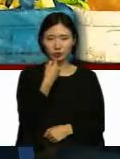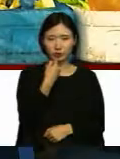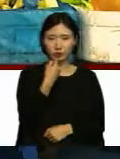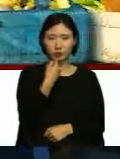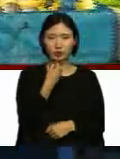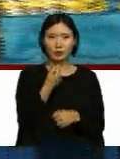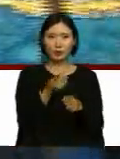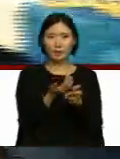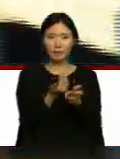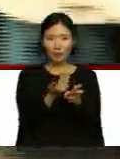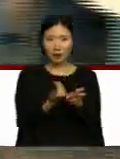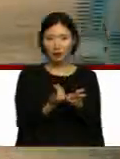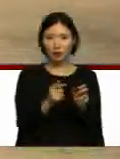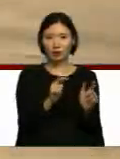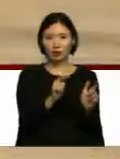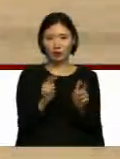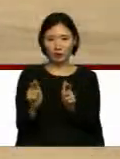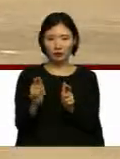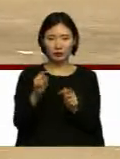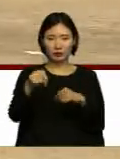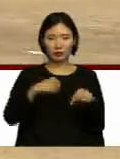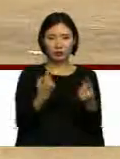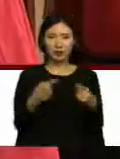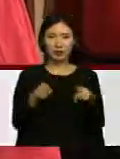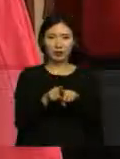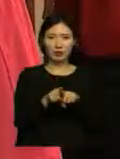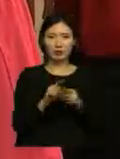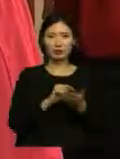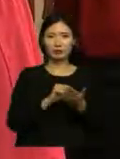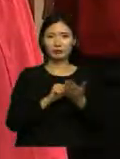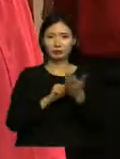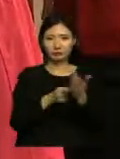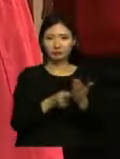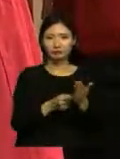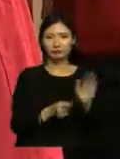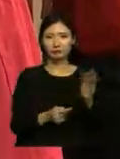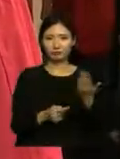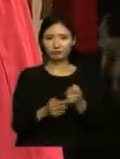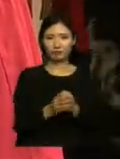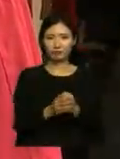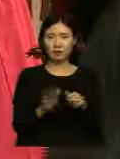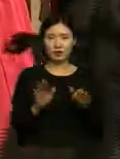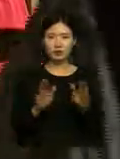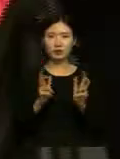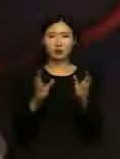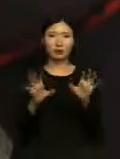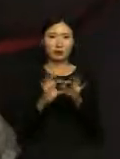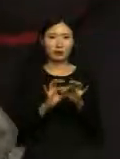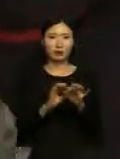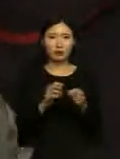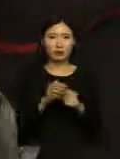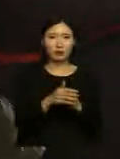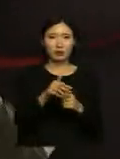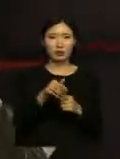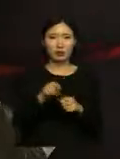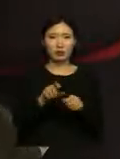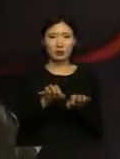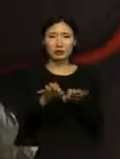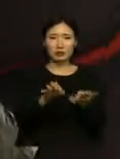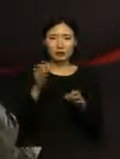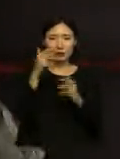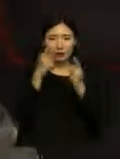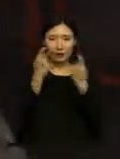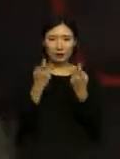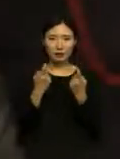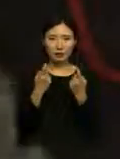시장 활성화를 위한 다양한 정책이 함께 추진됩니다. 가평군은 이번 사업들을 통해 작고울 시장을